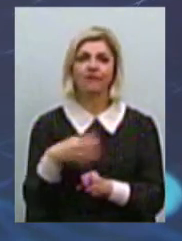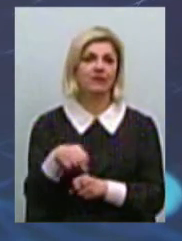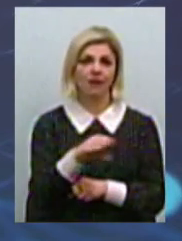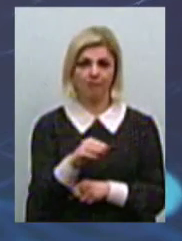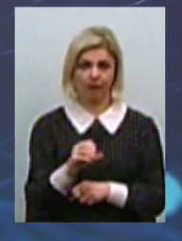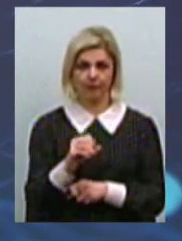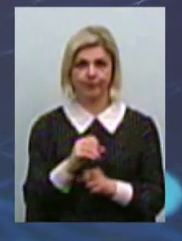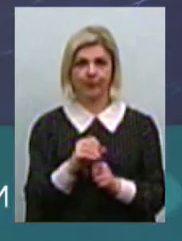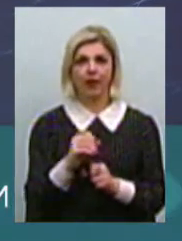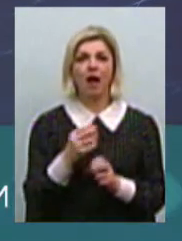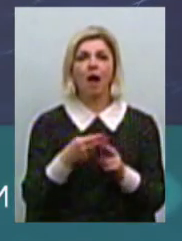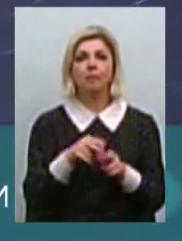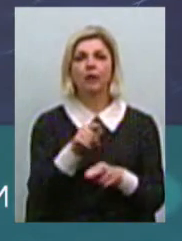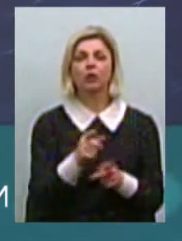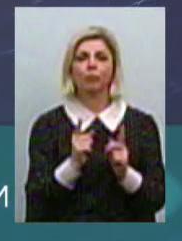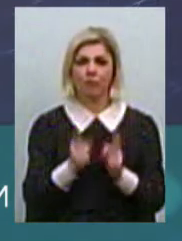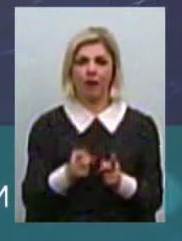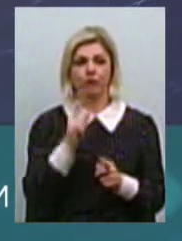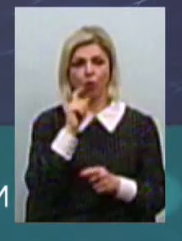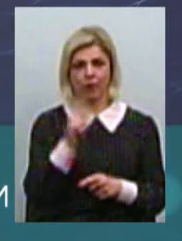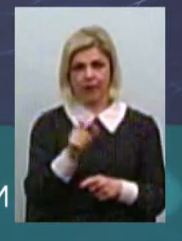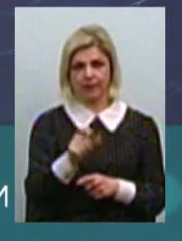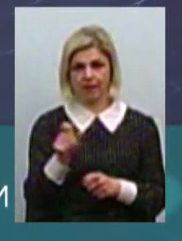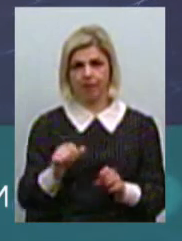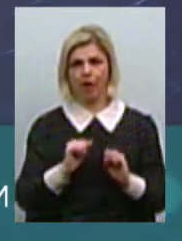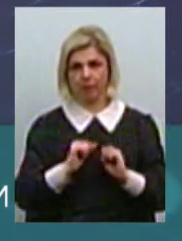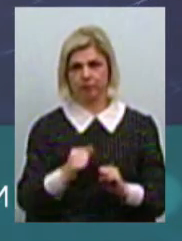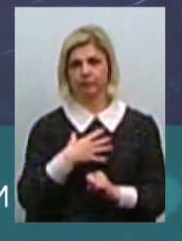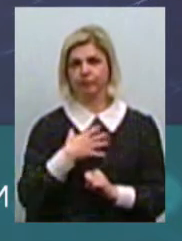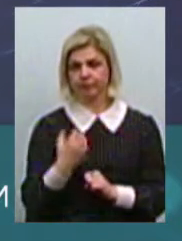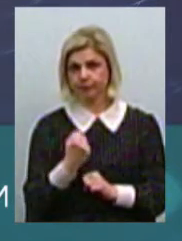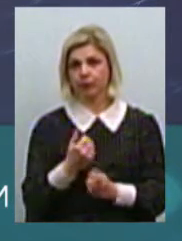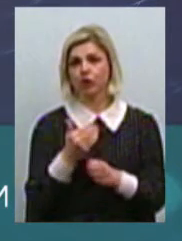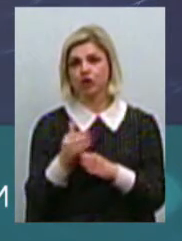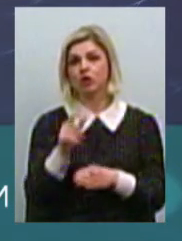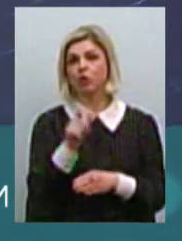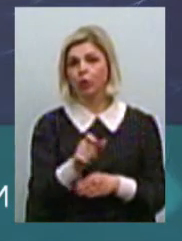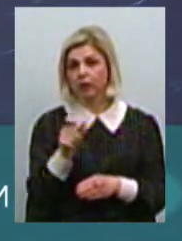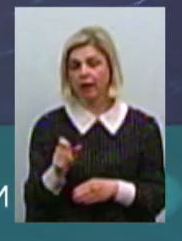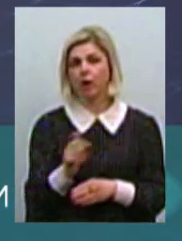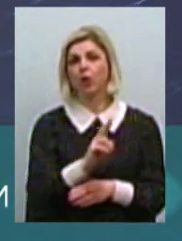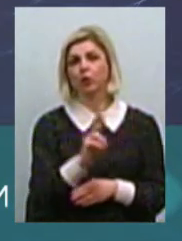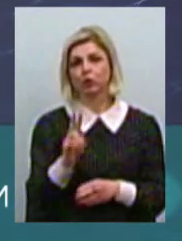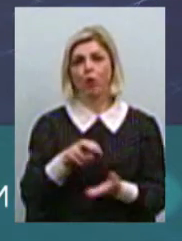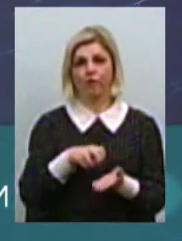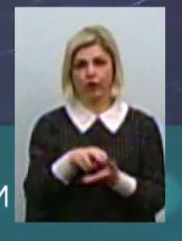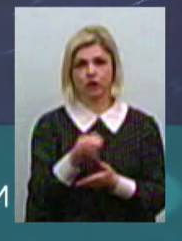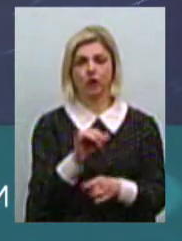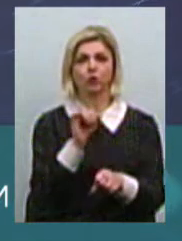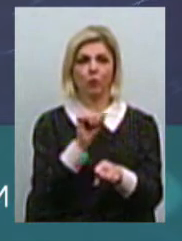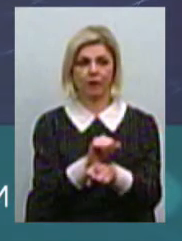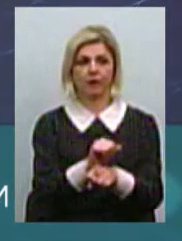тією справжніми українцями, тою патріотичною налаштованою частиною людей, які вийшли і